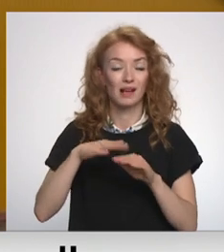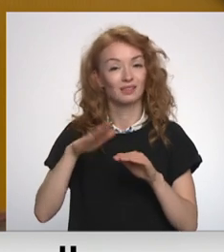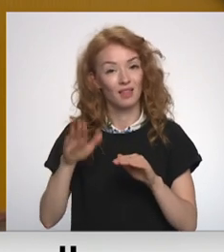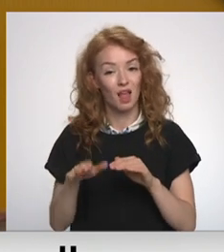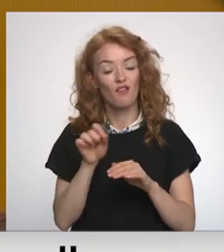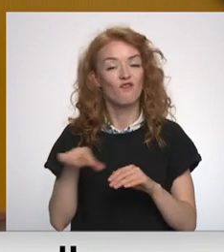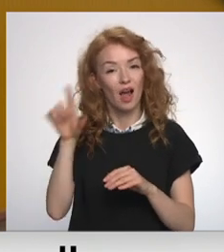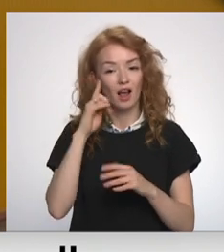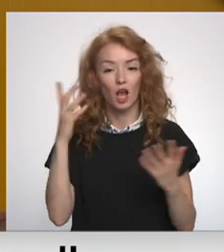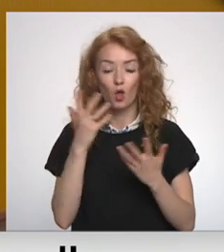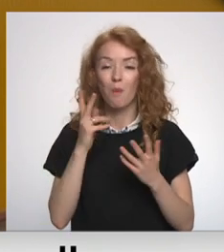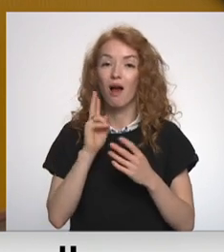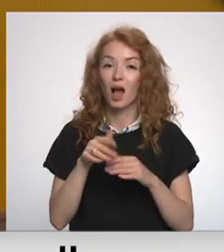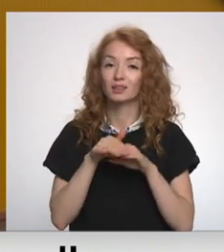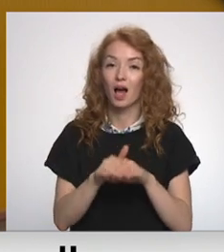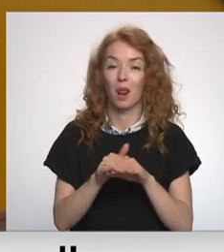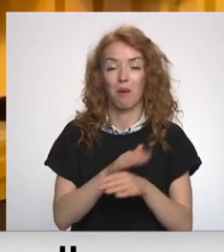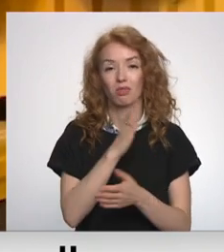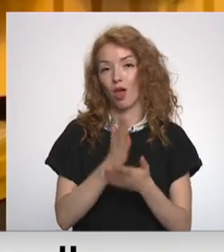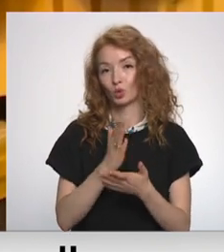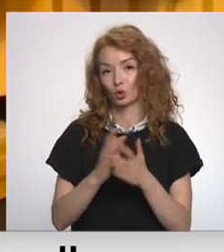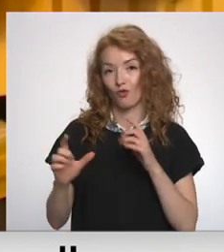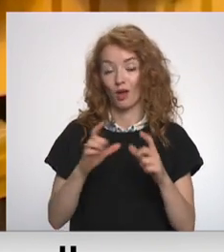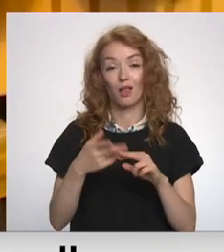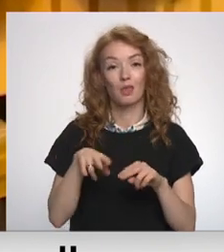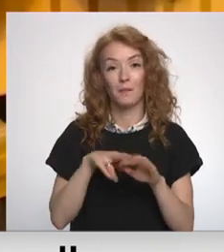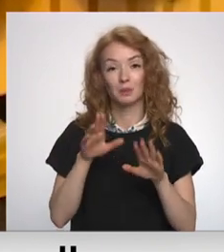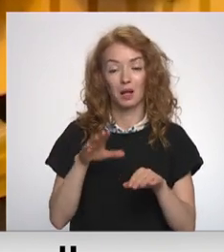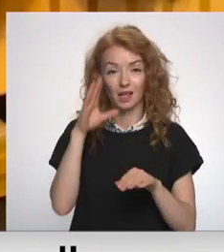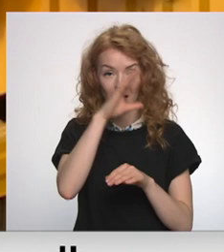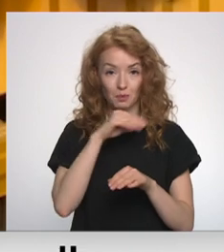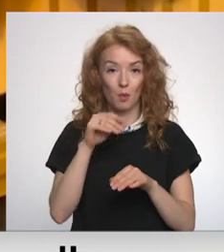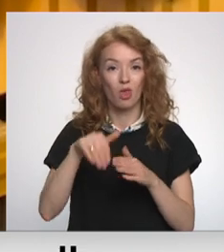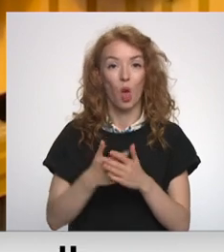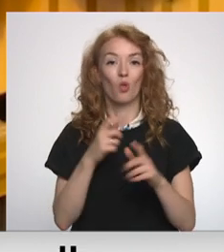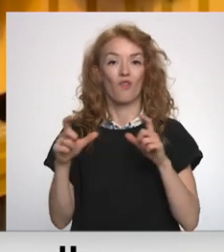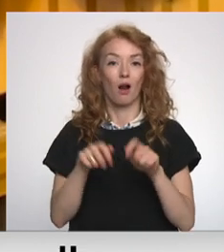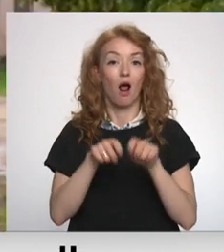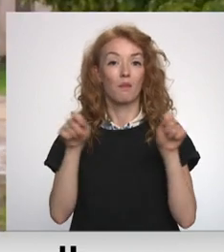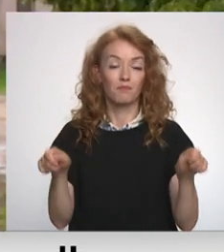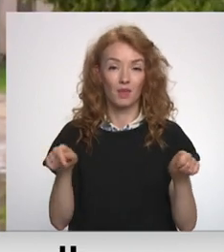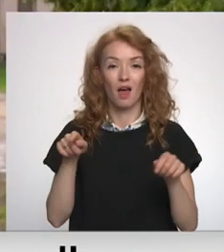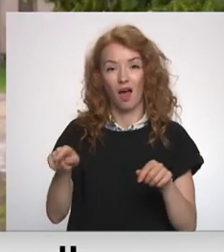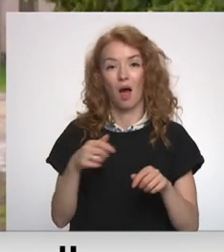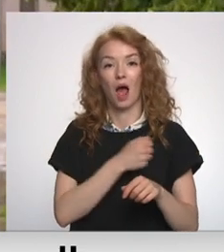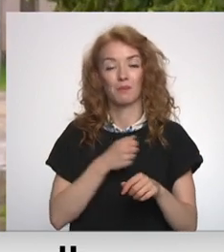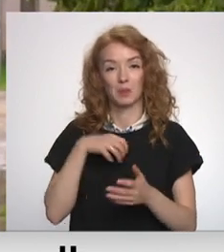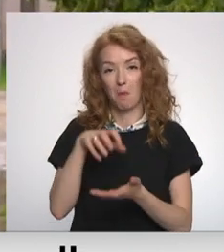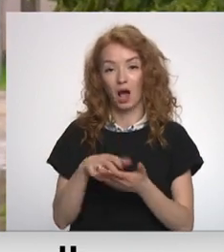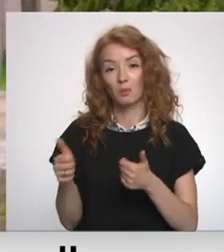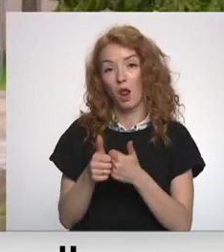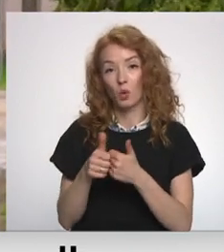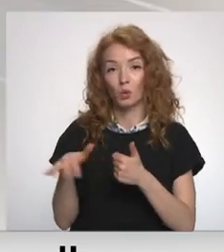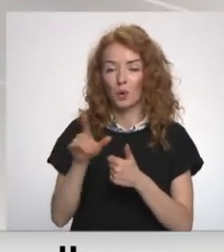vairāk jādomā, kā saglabāt esošos veikalus. Tādēļ par iespējamo jaunu veikalu atvēršanu poligona tuvumā pagaidām